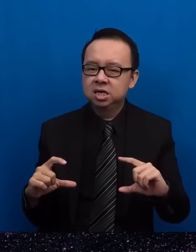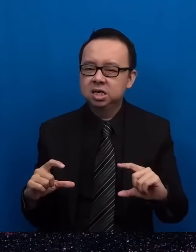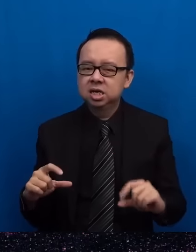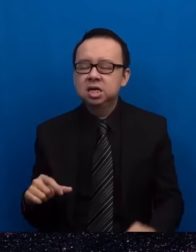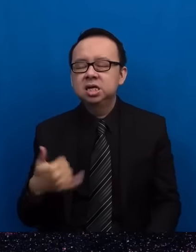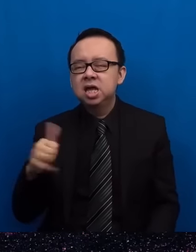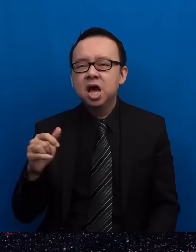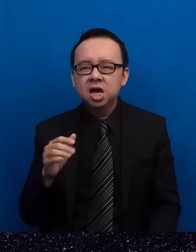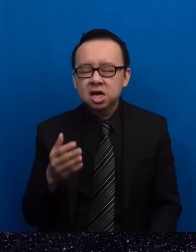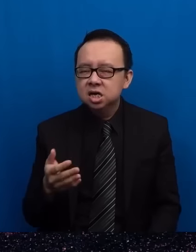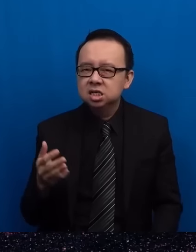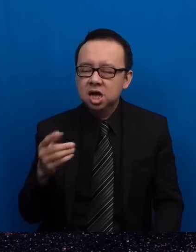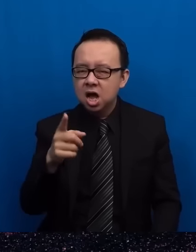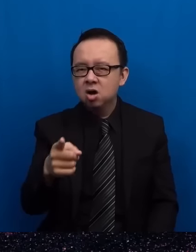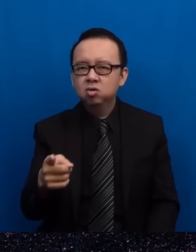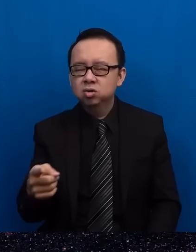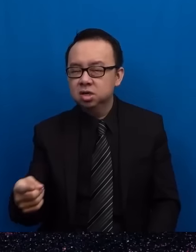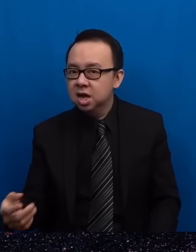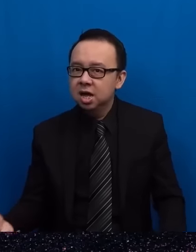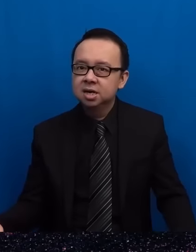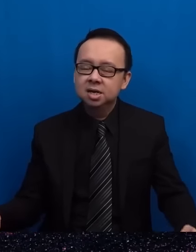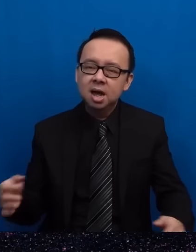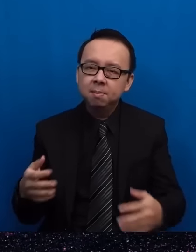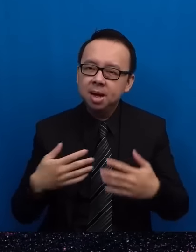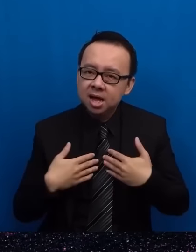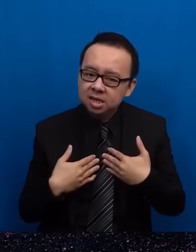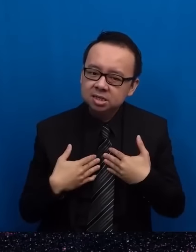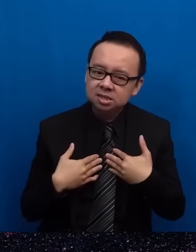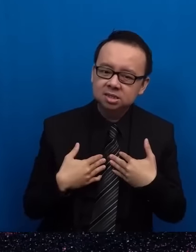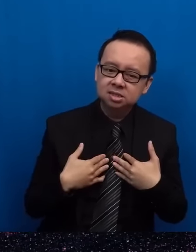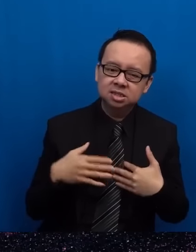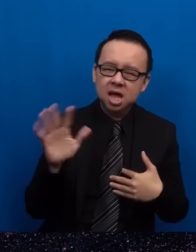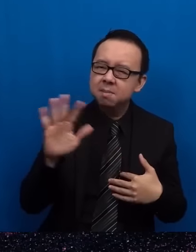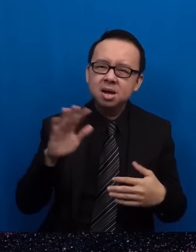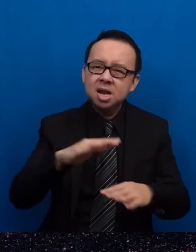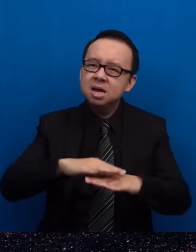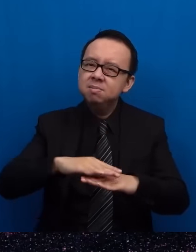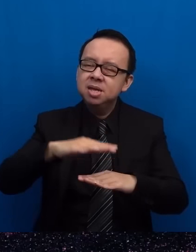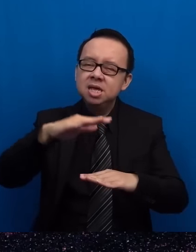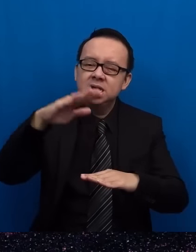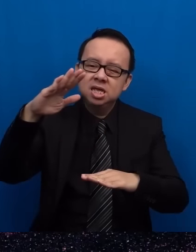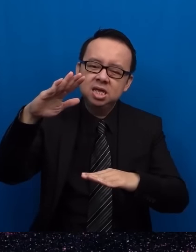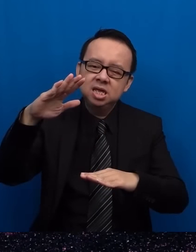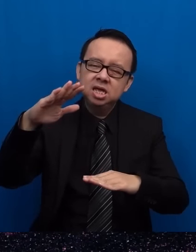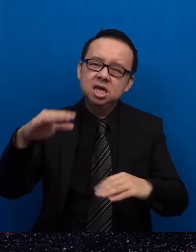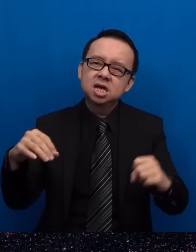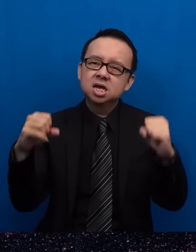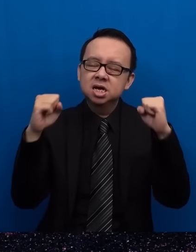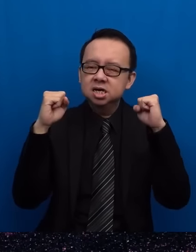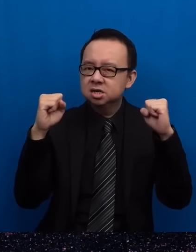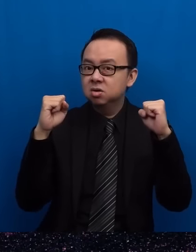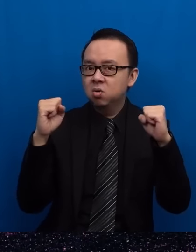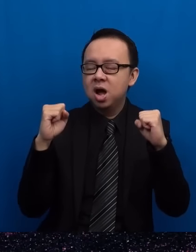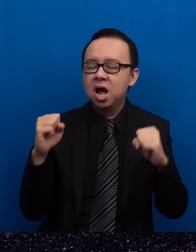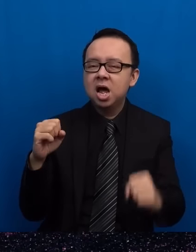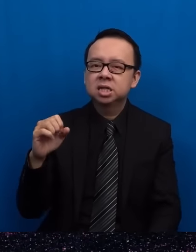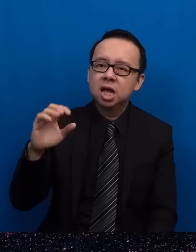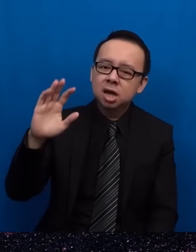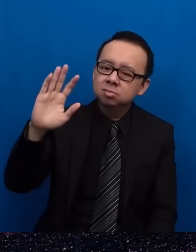Cobaan yang engkau alami tak melebihi